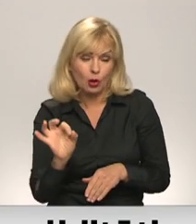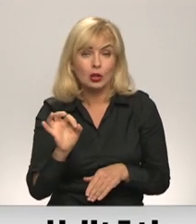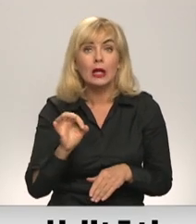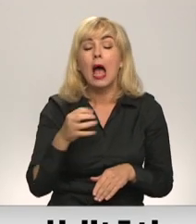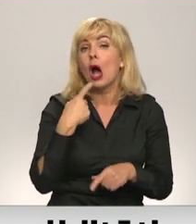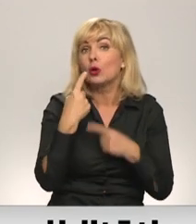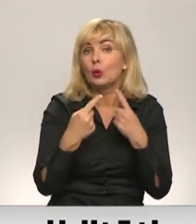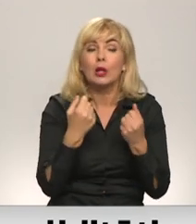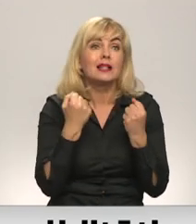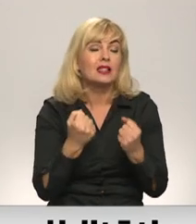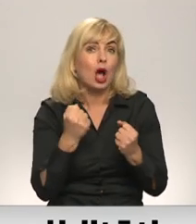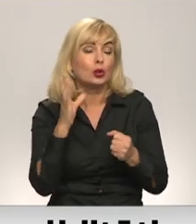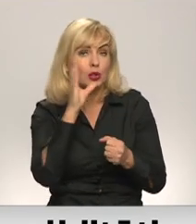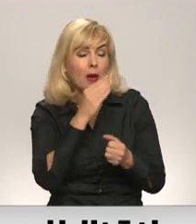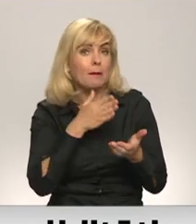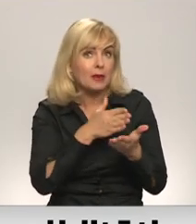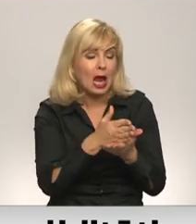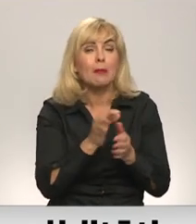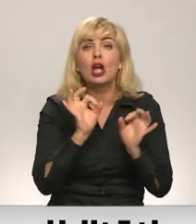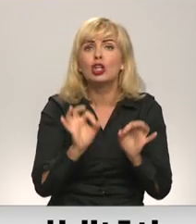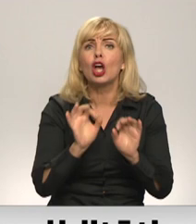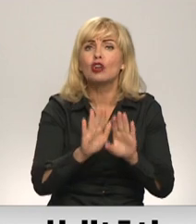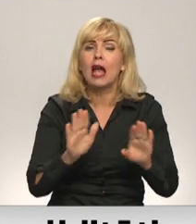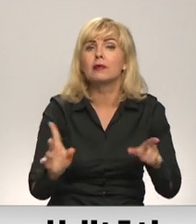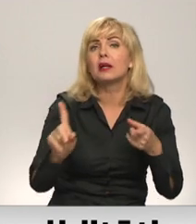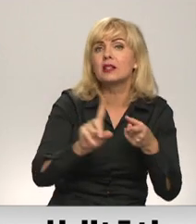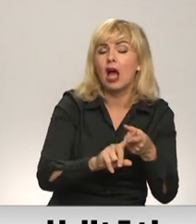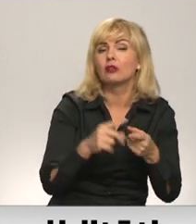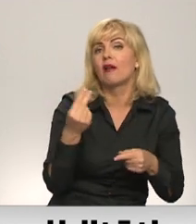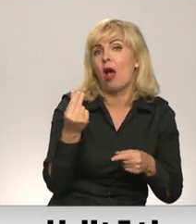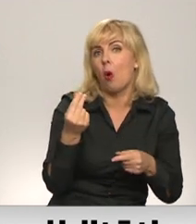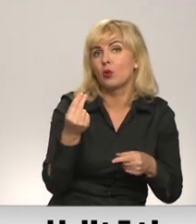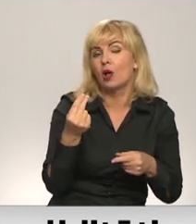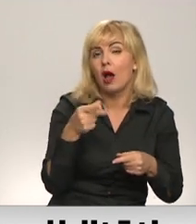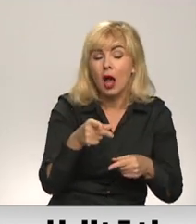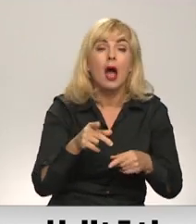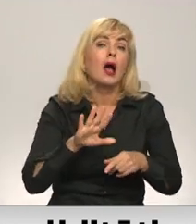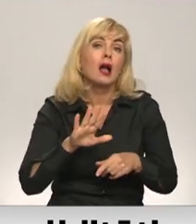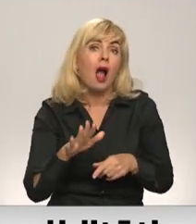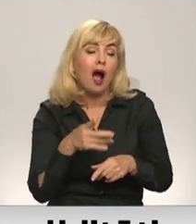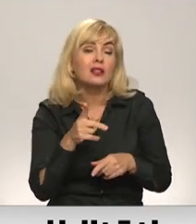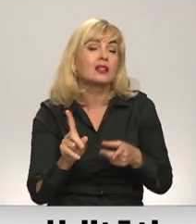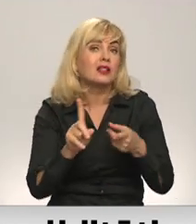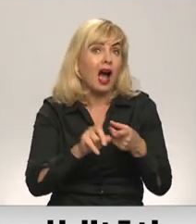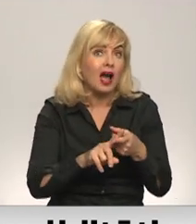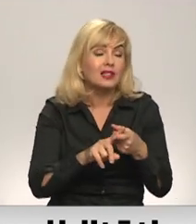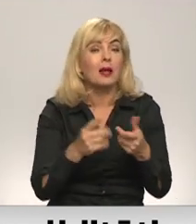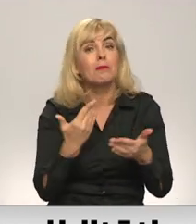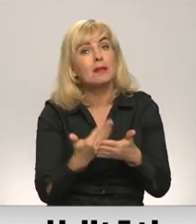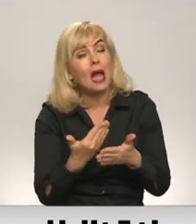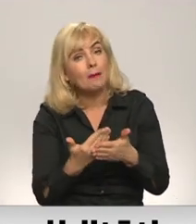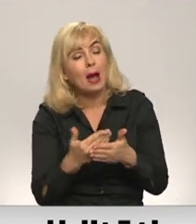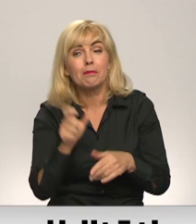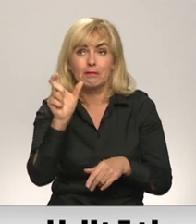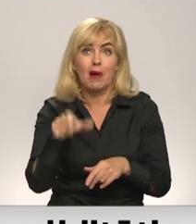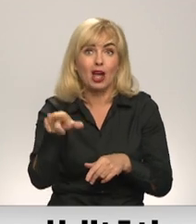runājam par to satura pieejamību tieši ekspozīcijās, tas viss ir saistīts ar finansiāliem apsvērumiem. Savukārt tas jau, kas saistās vairāk ar